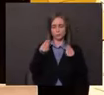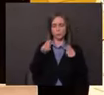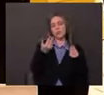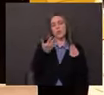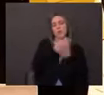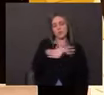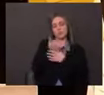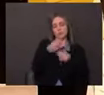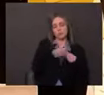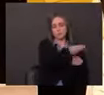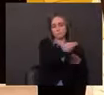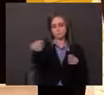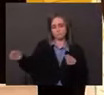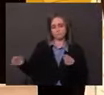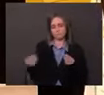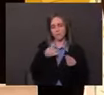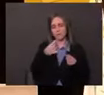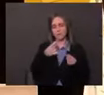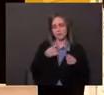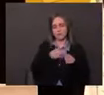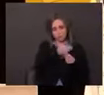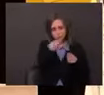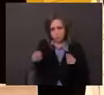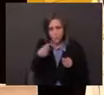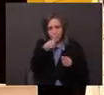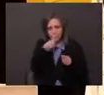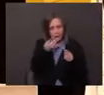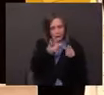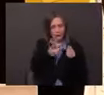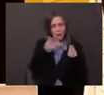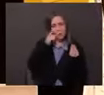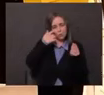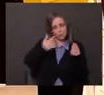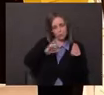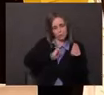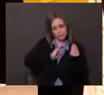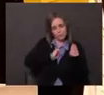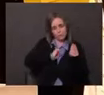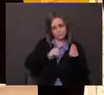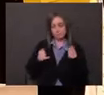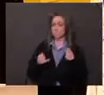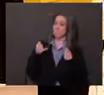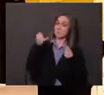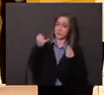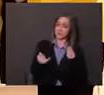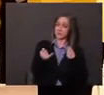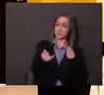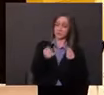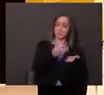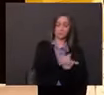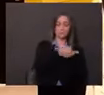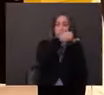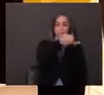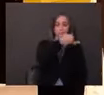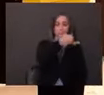mówiąc: bierzcie i jedzcie, to jest ciało moje. Następnie wziął kielich i